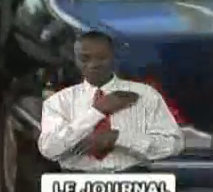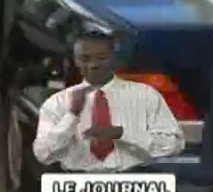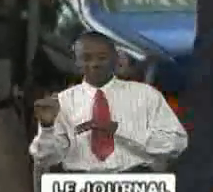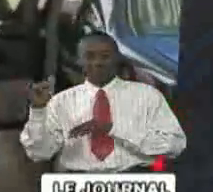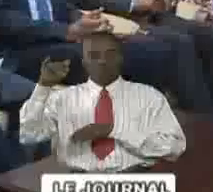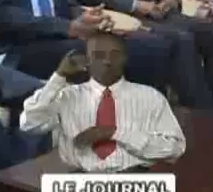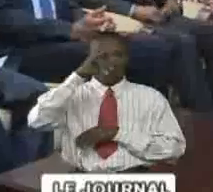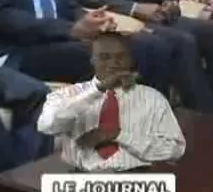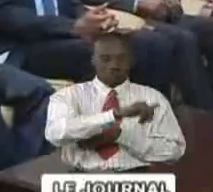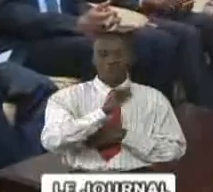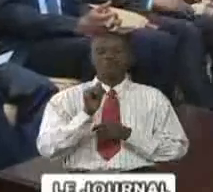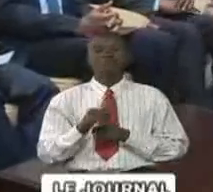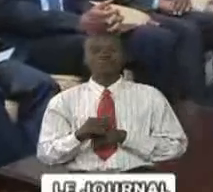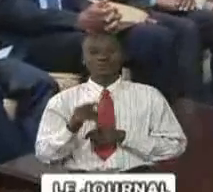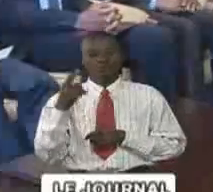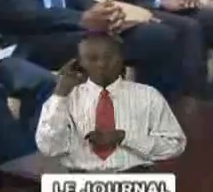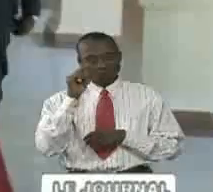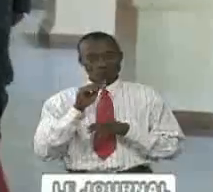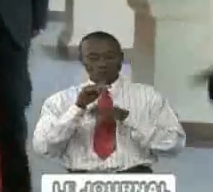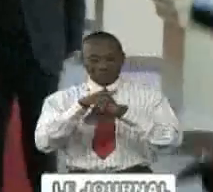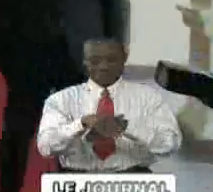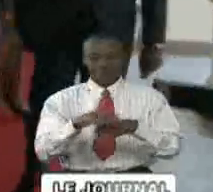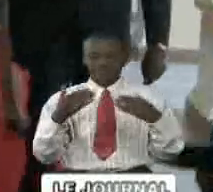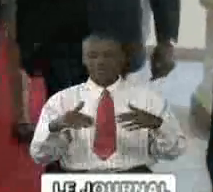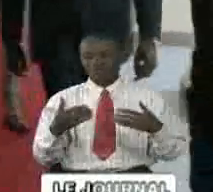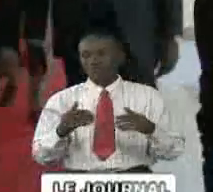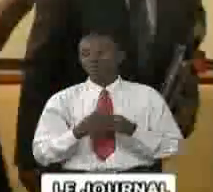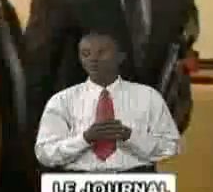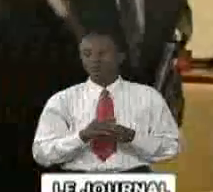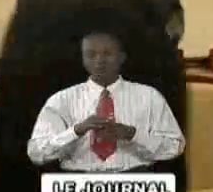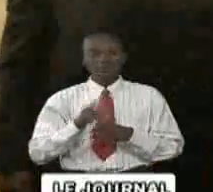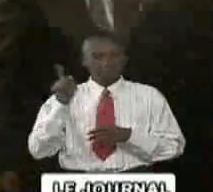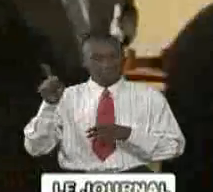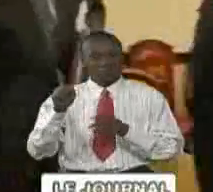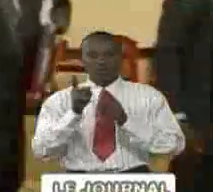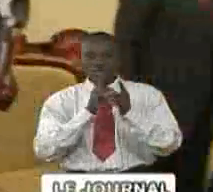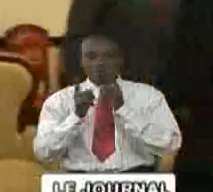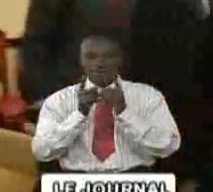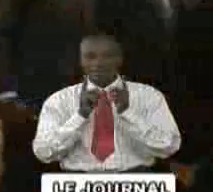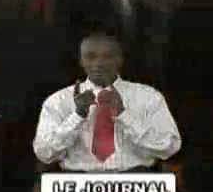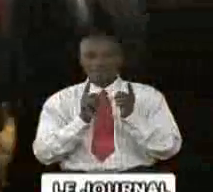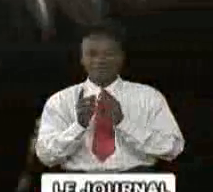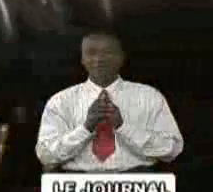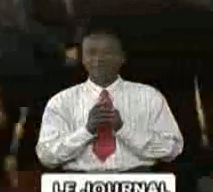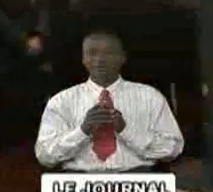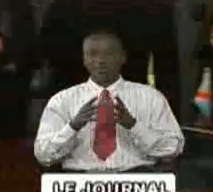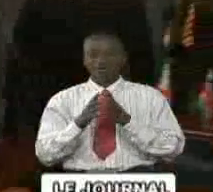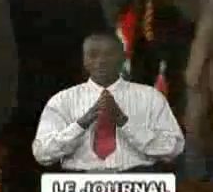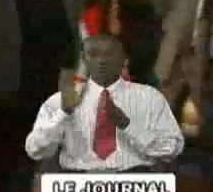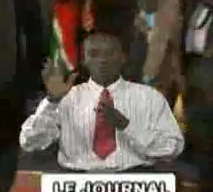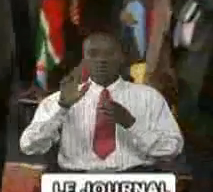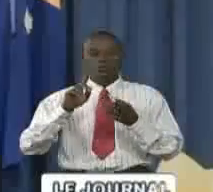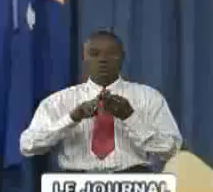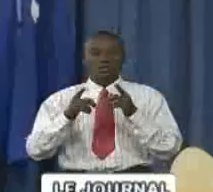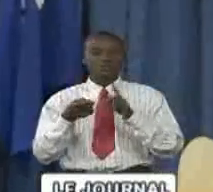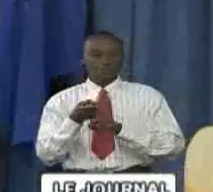2013, le président Joseph Kabila Kabange a eu à tête-à-tête avec son homologue kenyan, Uhuru Kenyatta, au CETA, dans le courant de la